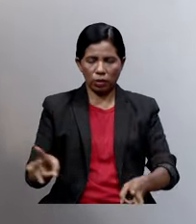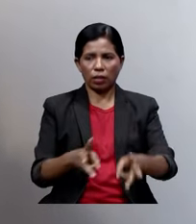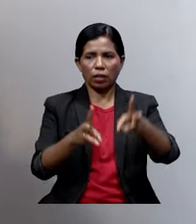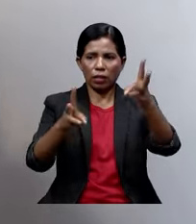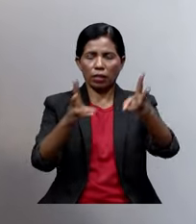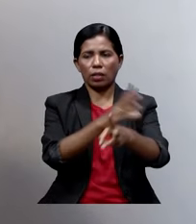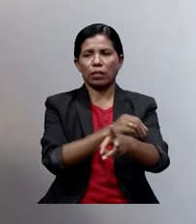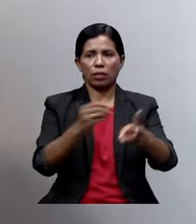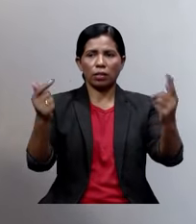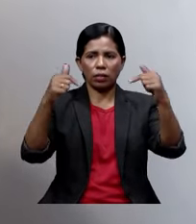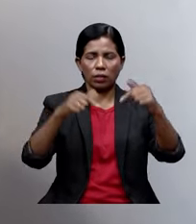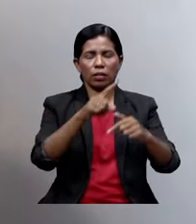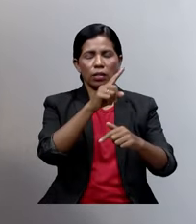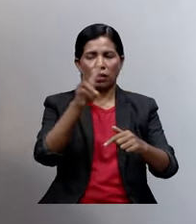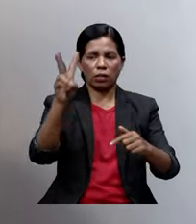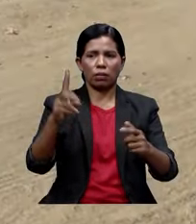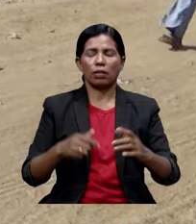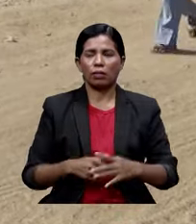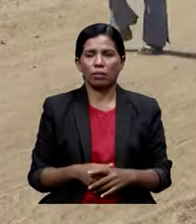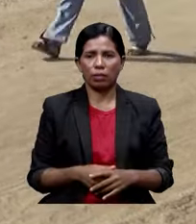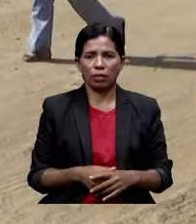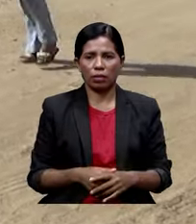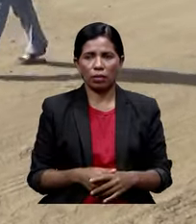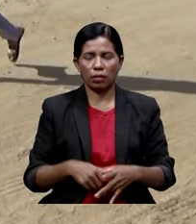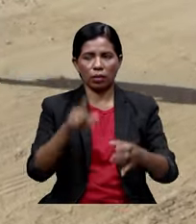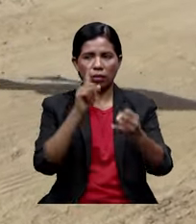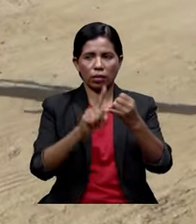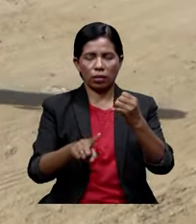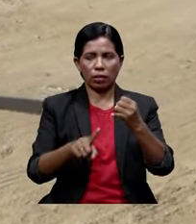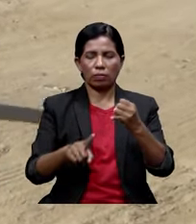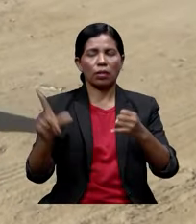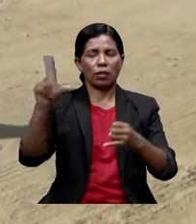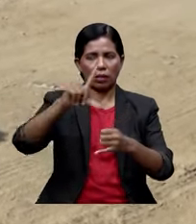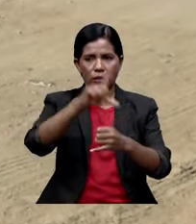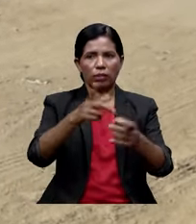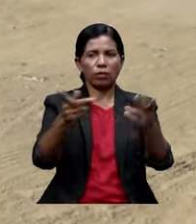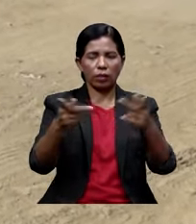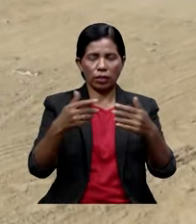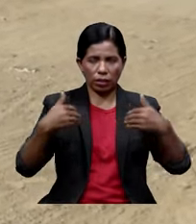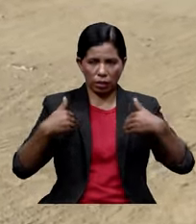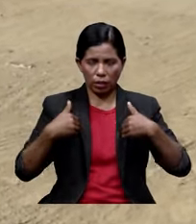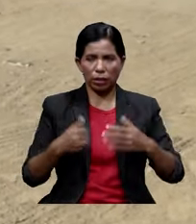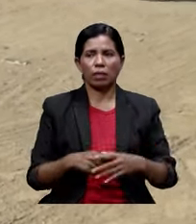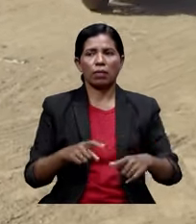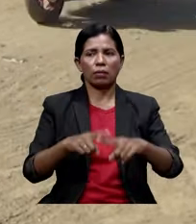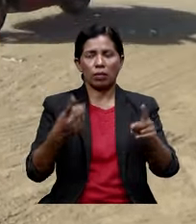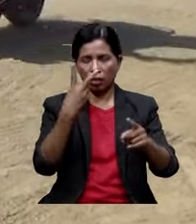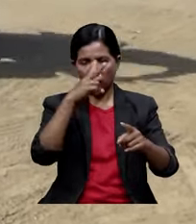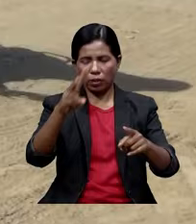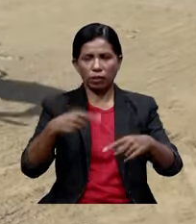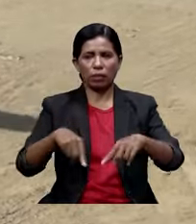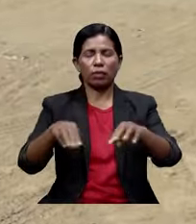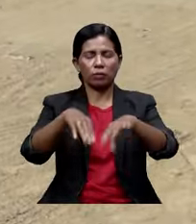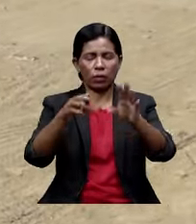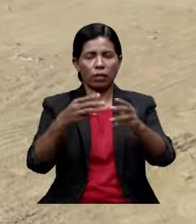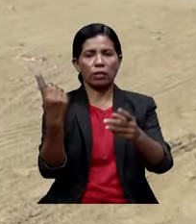tas pantai kelapa ni yang ide rua. Atu ikut lima laru. Fatim maki ya mabe emah sira fil fil basir na Fatim fa na